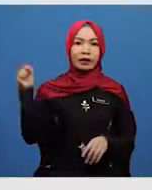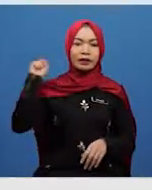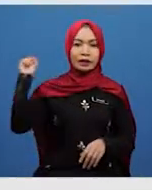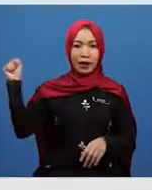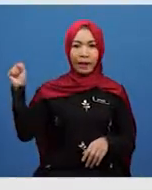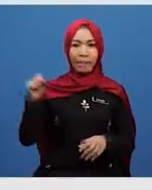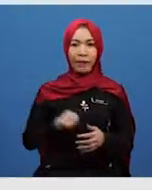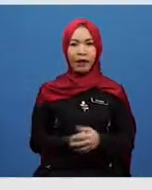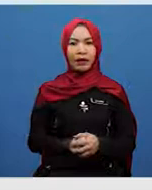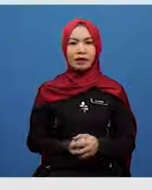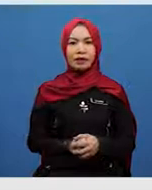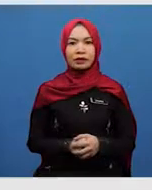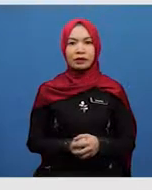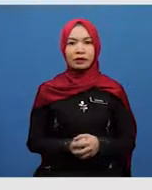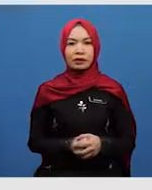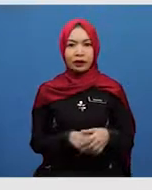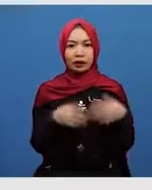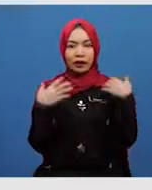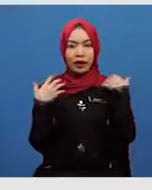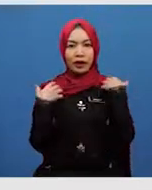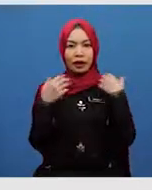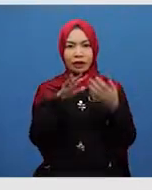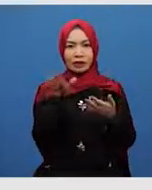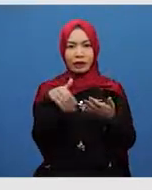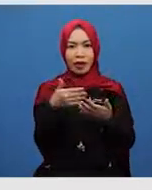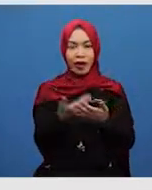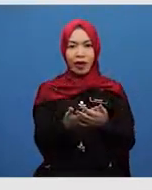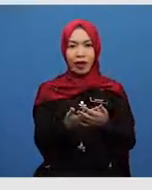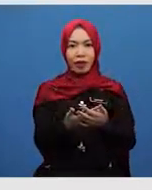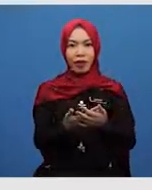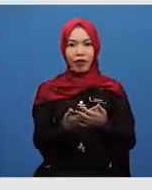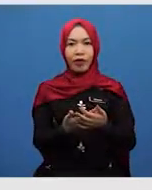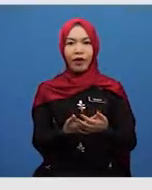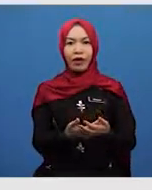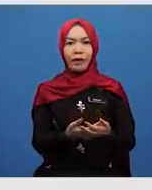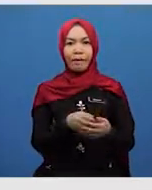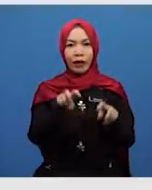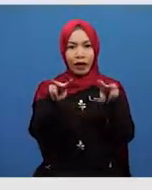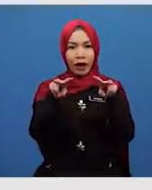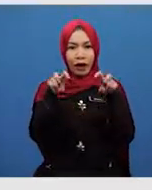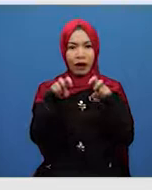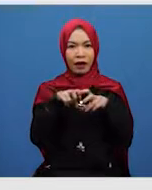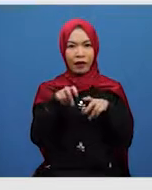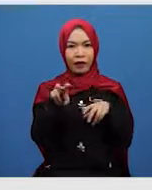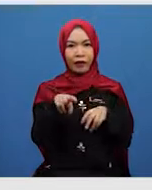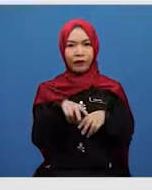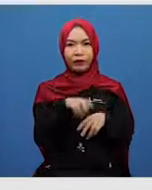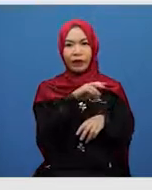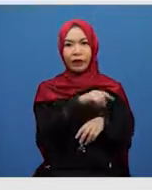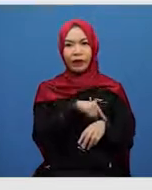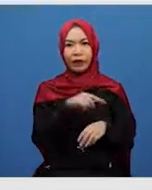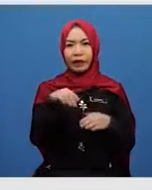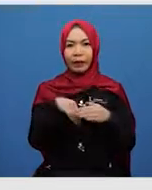Sulu juga memiliki semua tanah di bawah pengaruhnya Hai dan pemerintahan Sultan Sulu